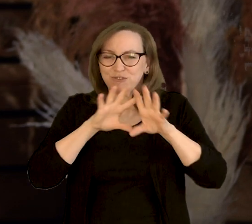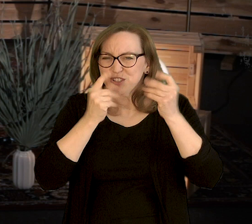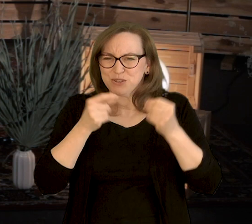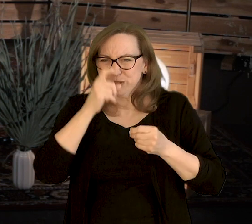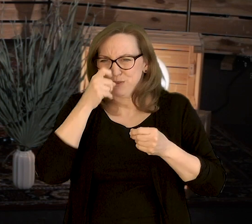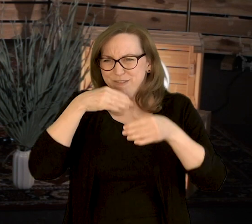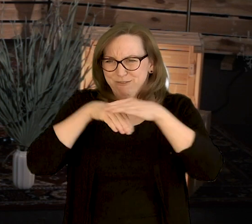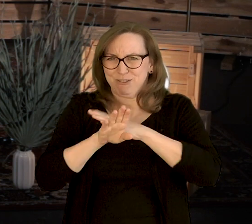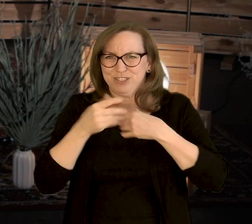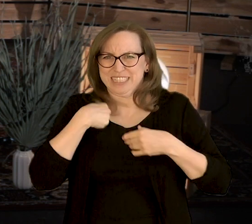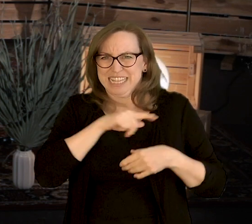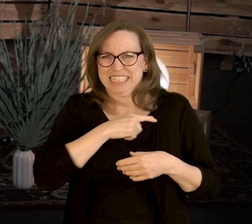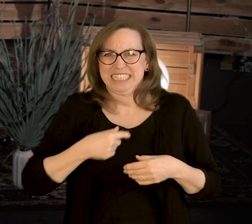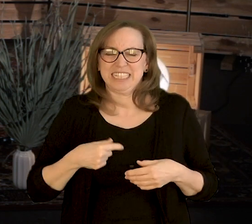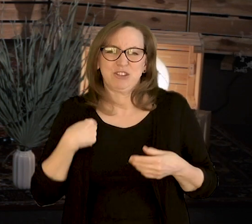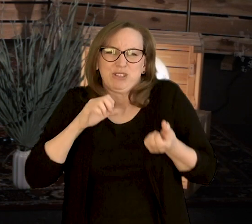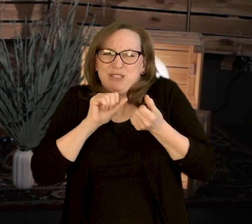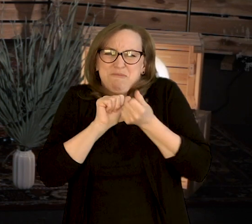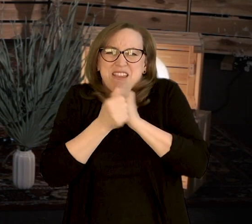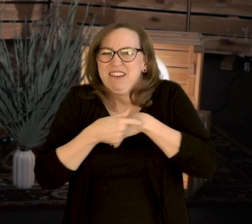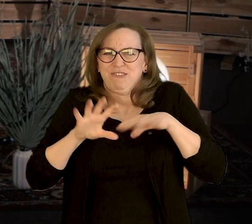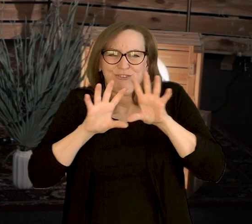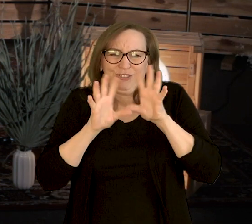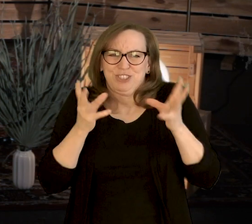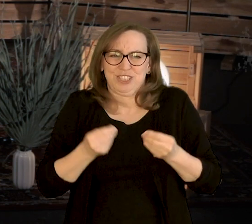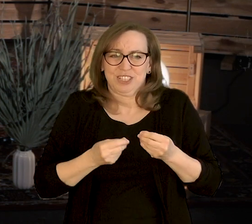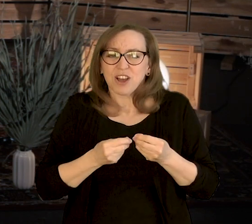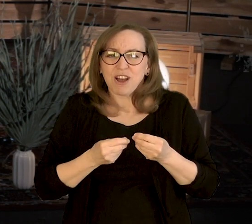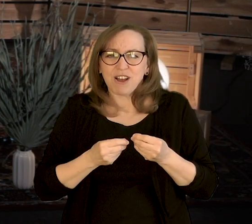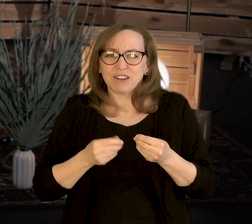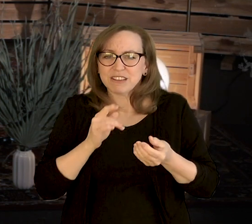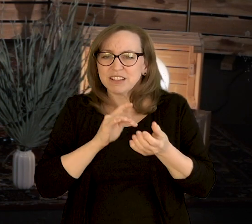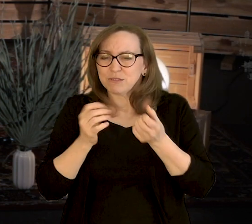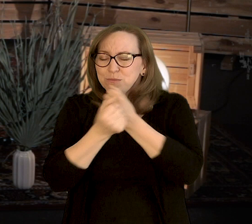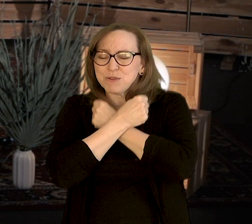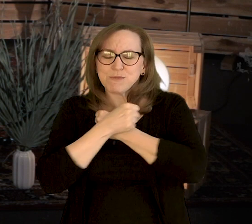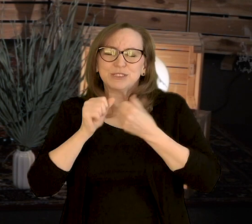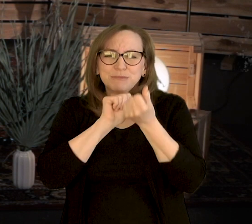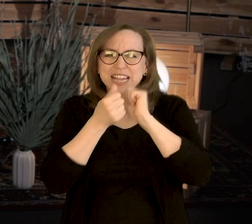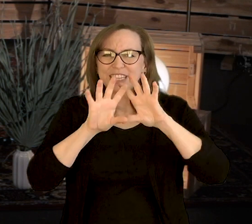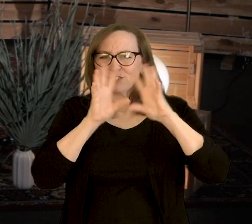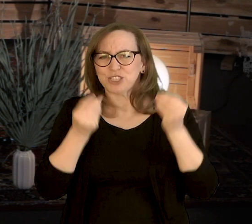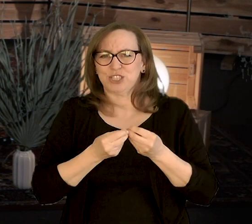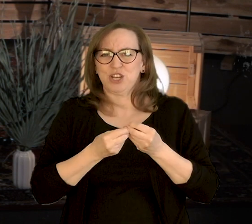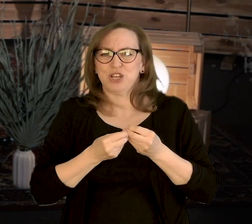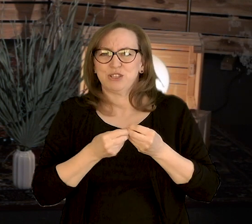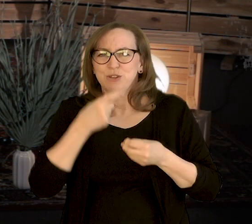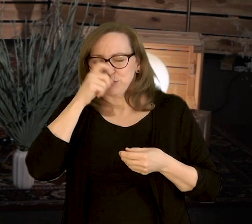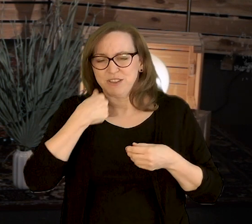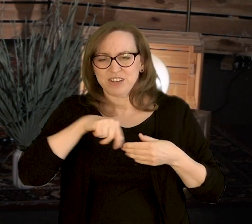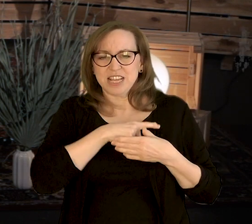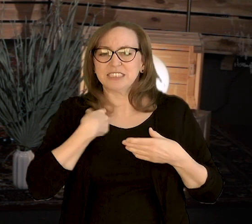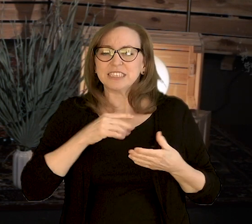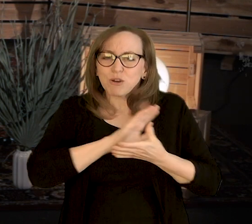nas. Ona zmienia to, co jest złe w nas. Ona usuwa to, co jest w nas złe.